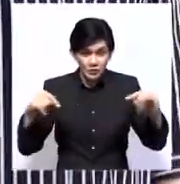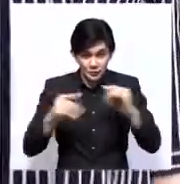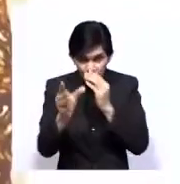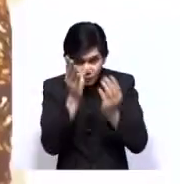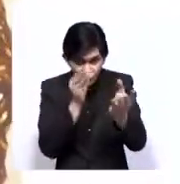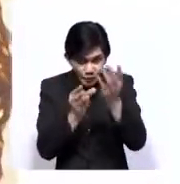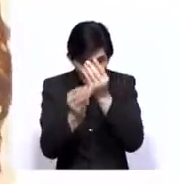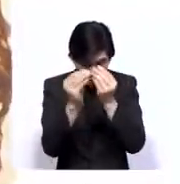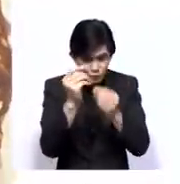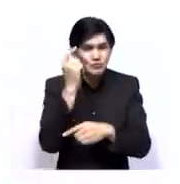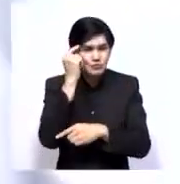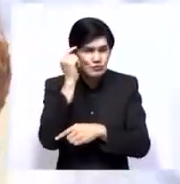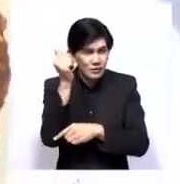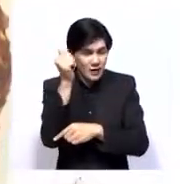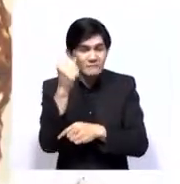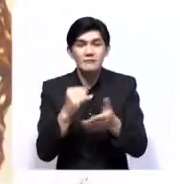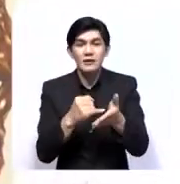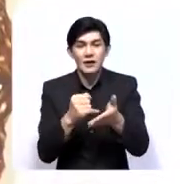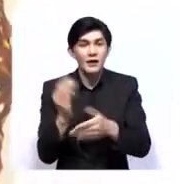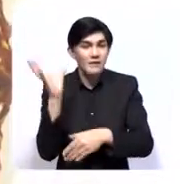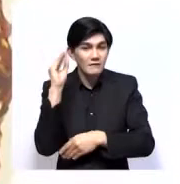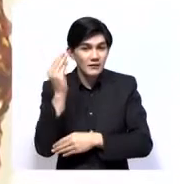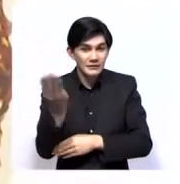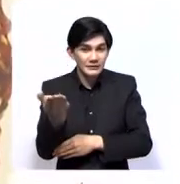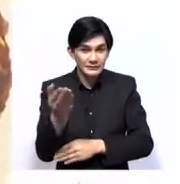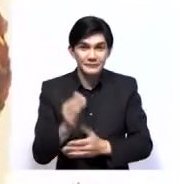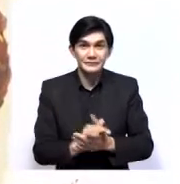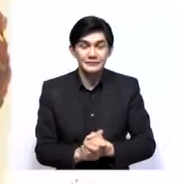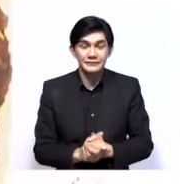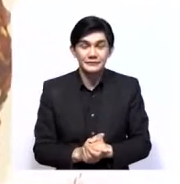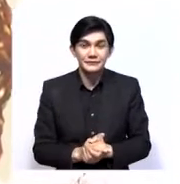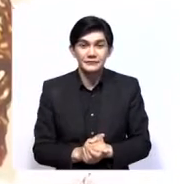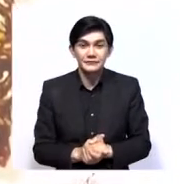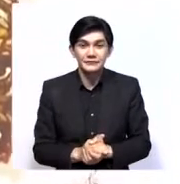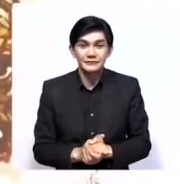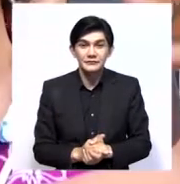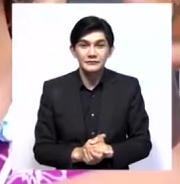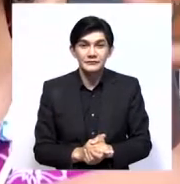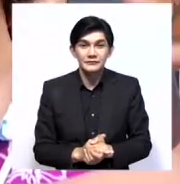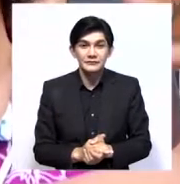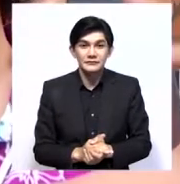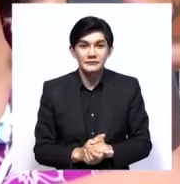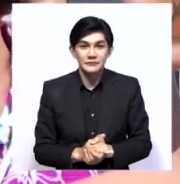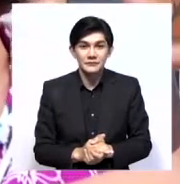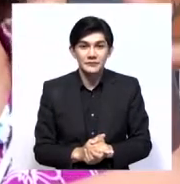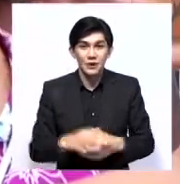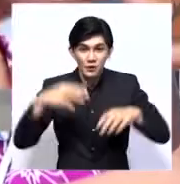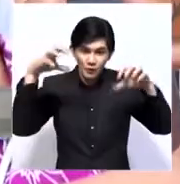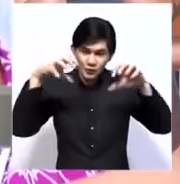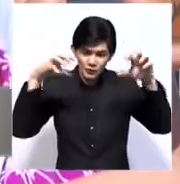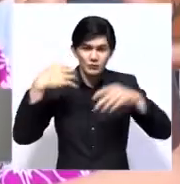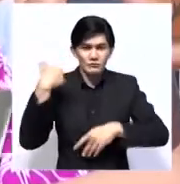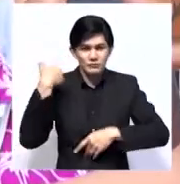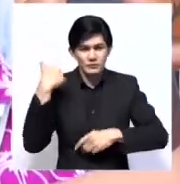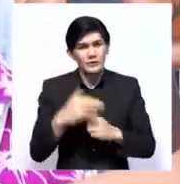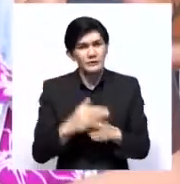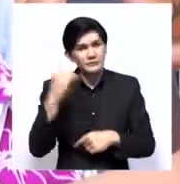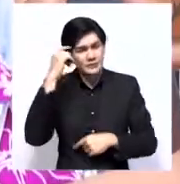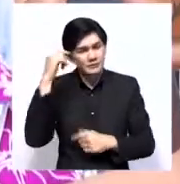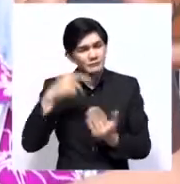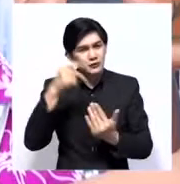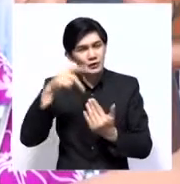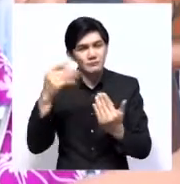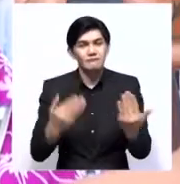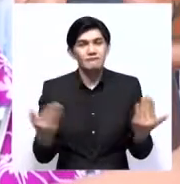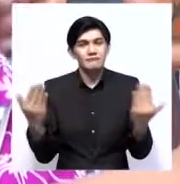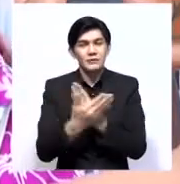ได้เรียนรู้และซึมซับได้อย่างง่ายดายไปฟังเสียงของครอบครัวนี้กันครับ วันนี้ฝนตกแฟนก็โปรแกรมเดินทางก็เล